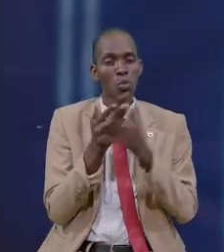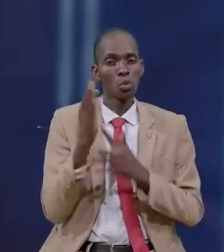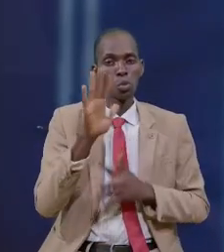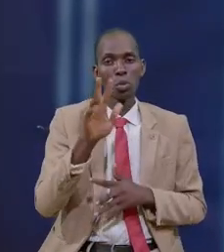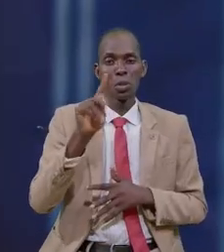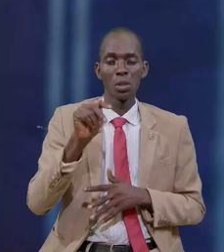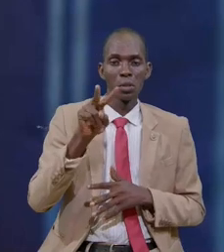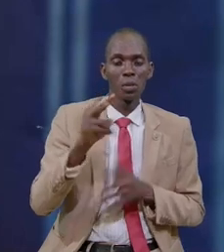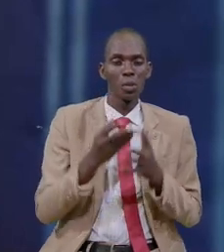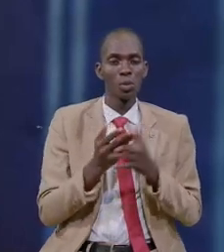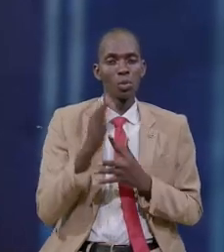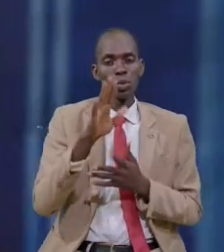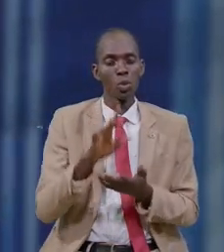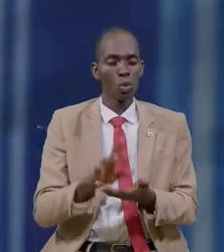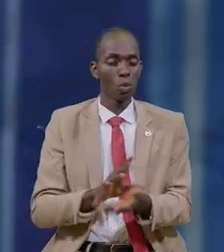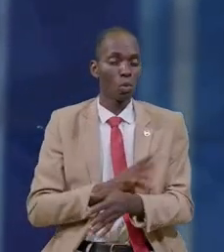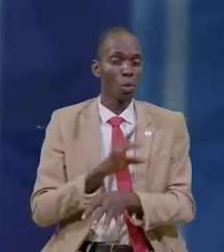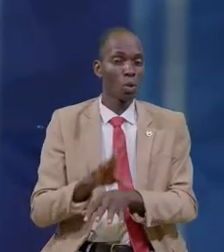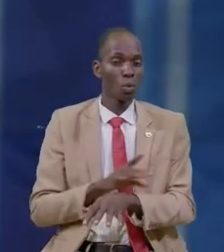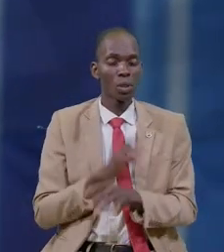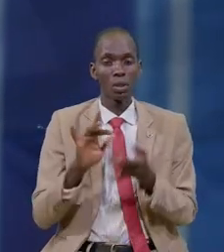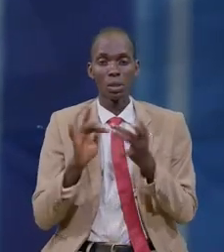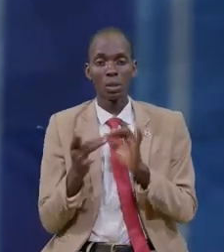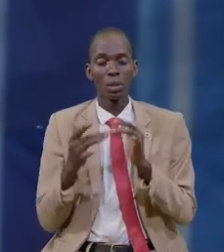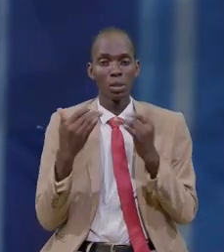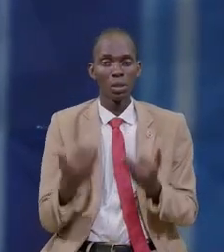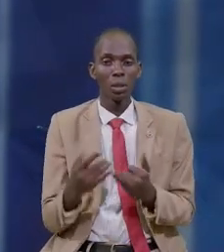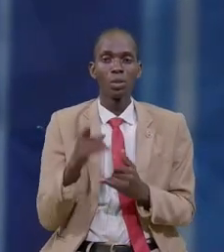télévision, tu lèves la main afin d'avoir